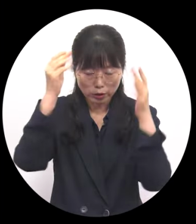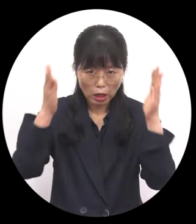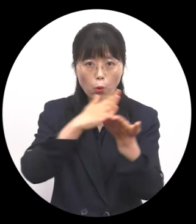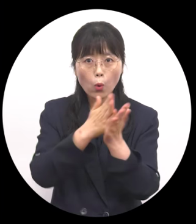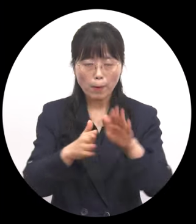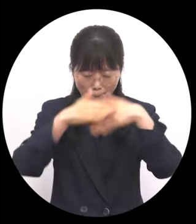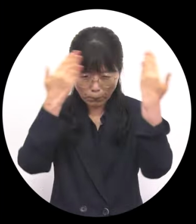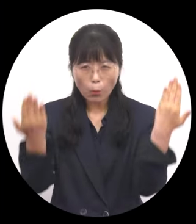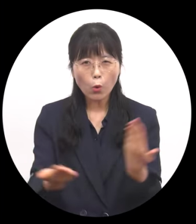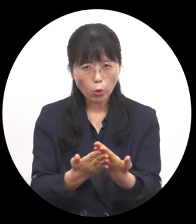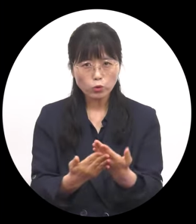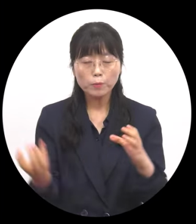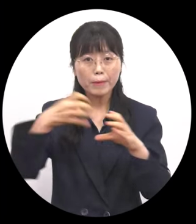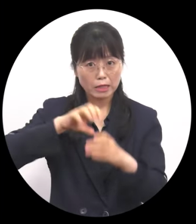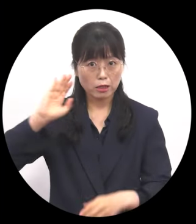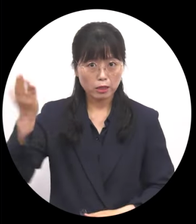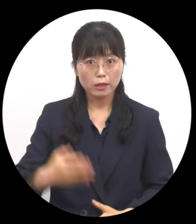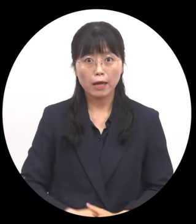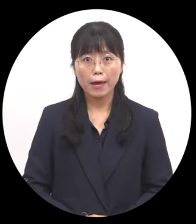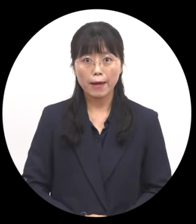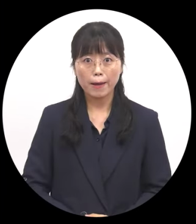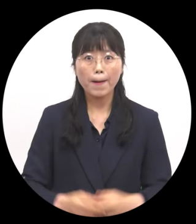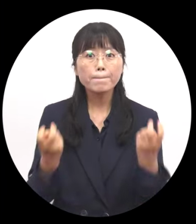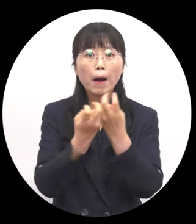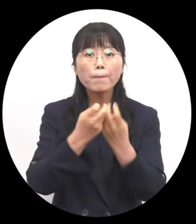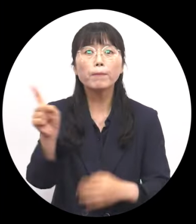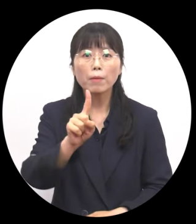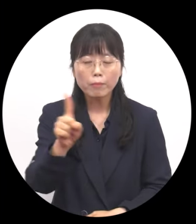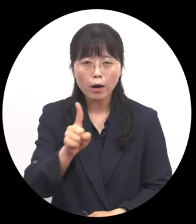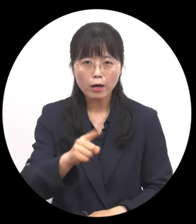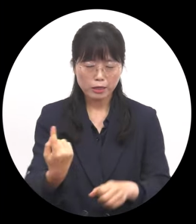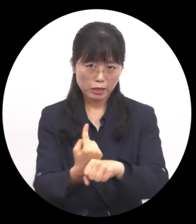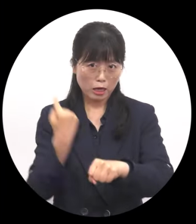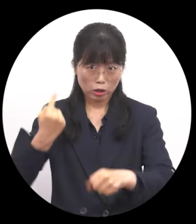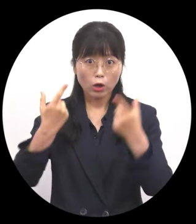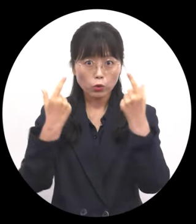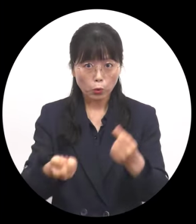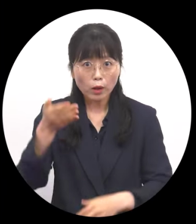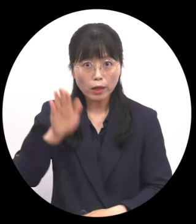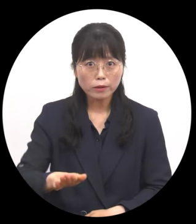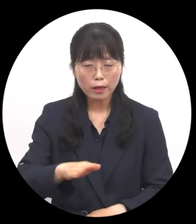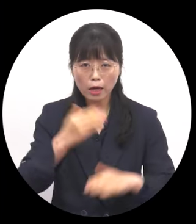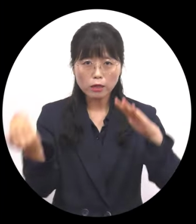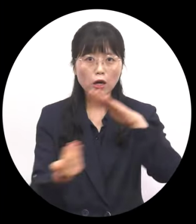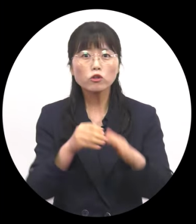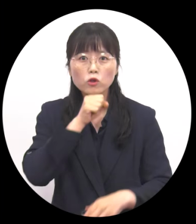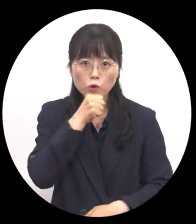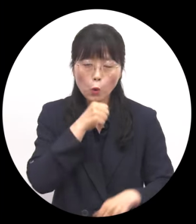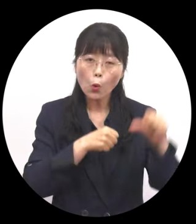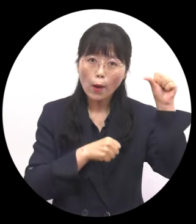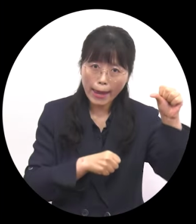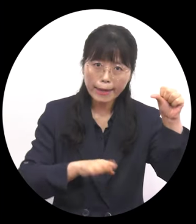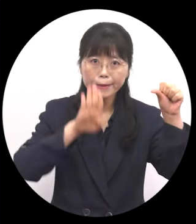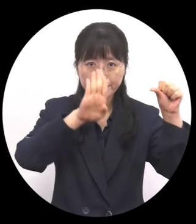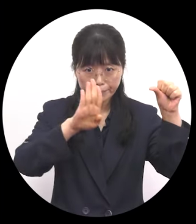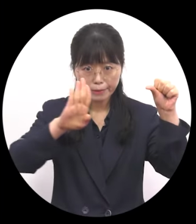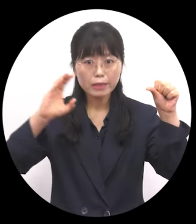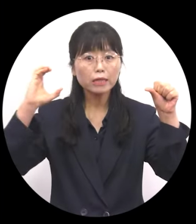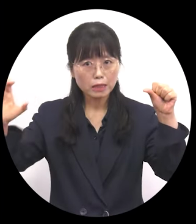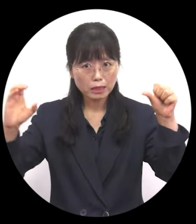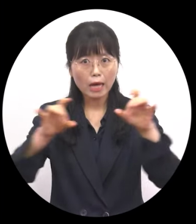전 과목이 반영이 되고요. 반영 방법은 전년도와 동일한데 성취도 A와 B와